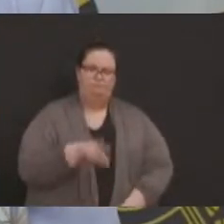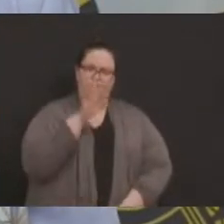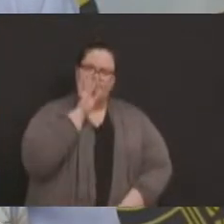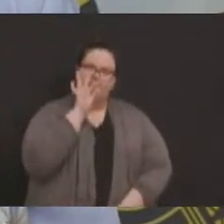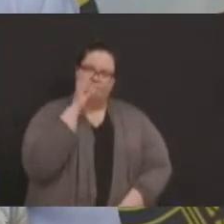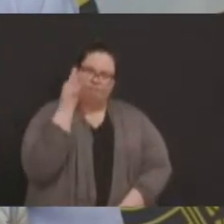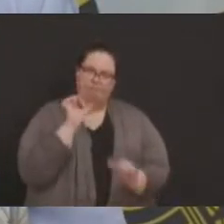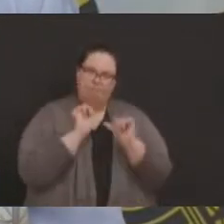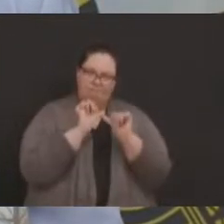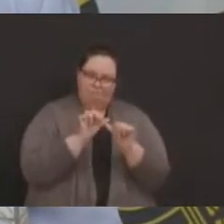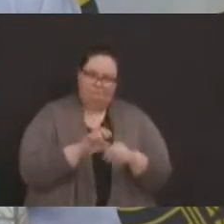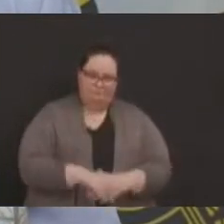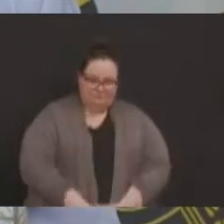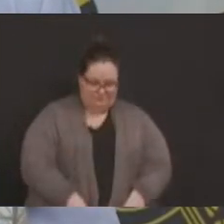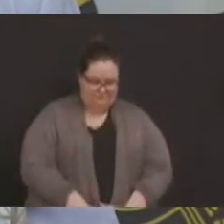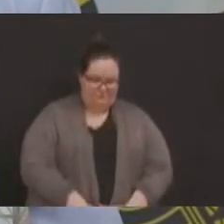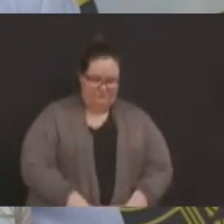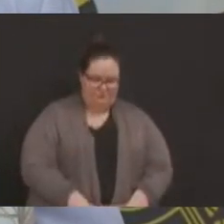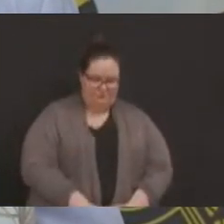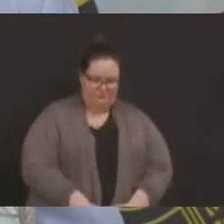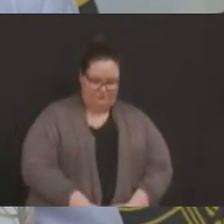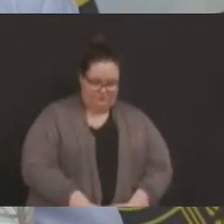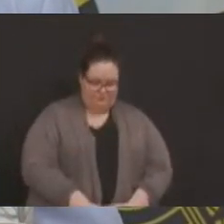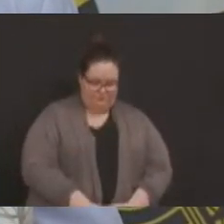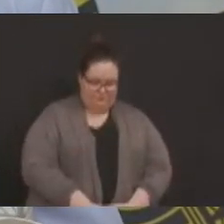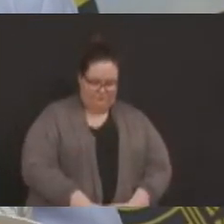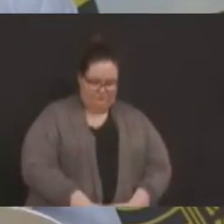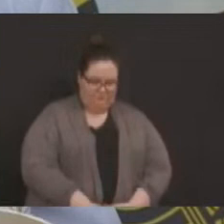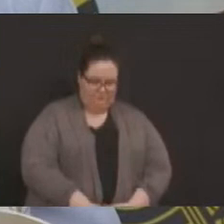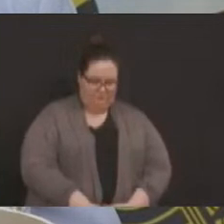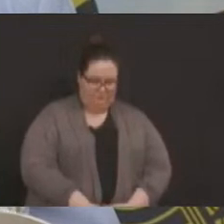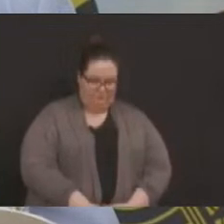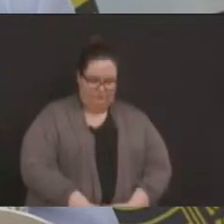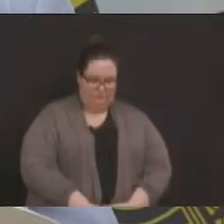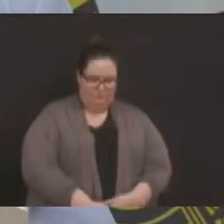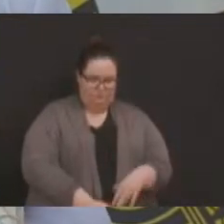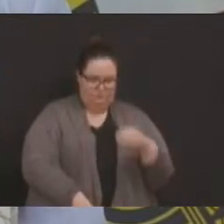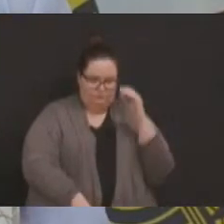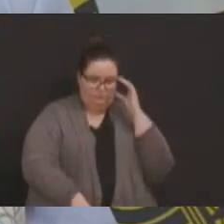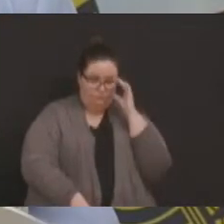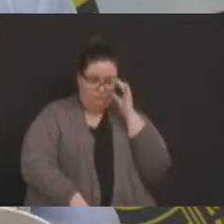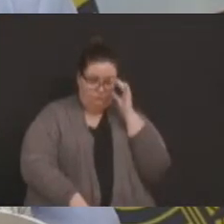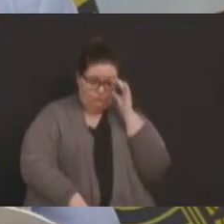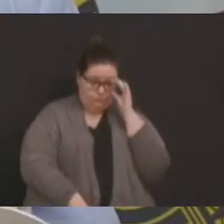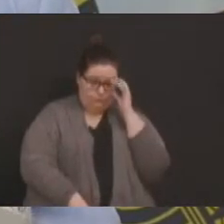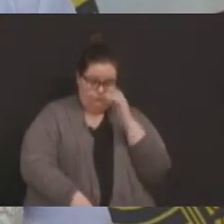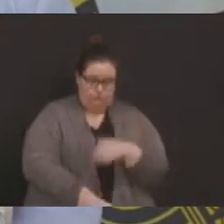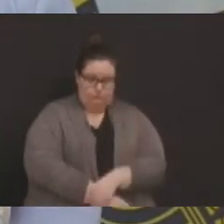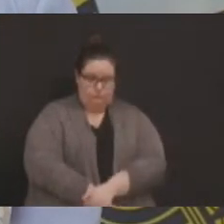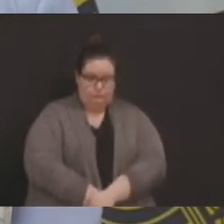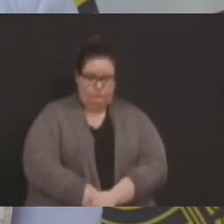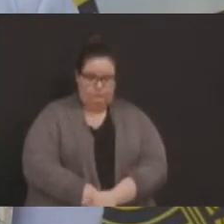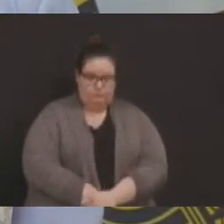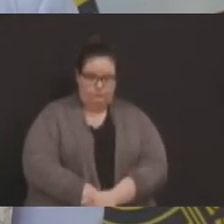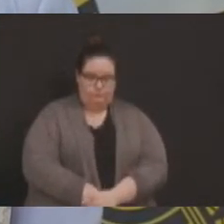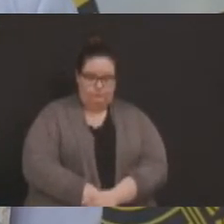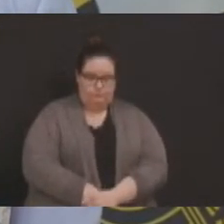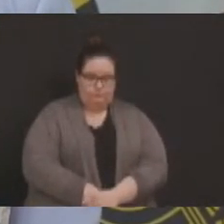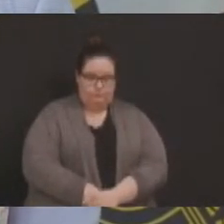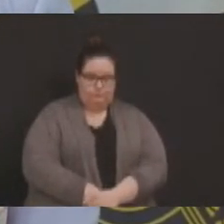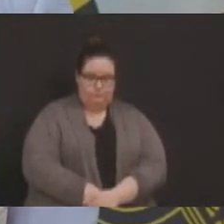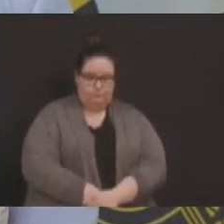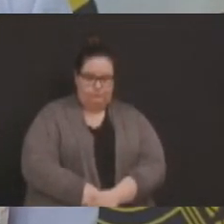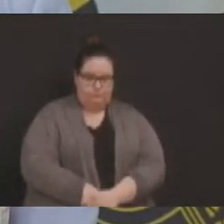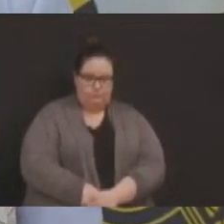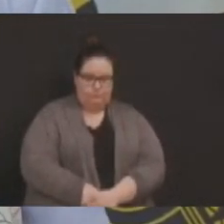manoir Bellevue, la résidence Hôtel-Dieu et la Villa des Jardins. Est-ce qu'on pourrait savoir combien il y a de nouveaux cas dans chacun de ces trois établissements? Oui,